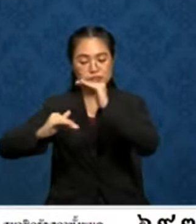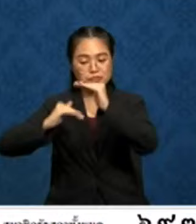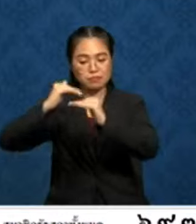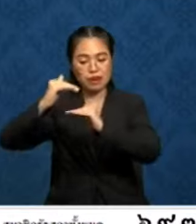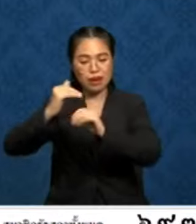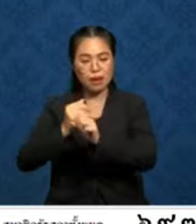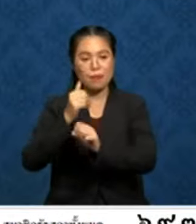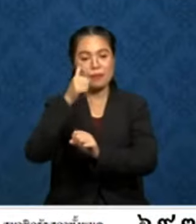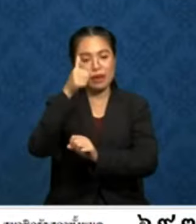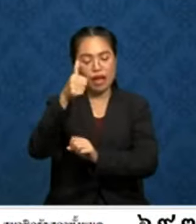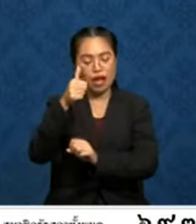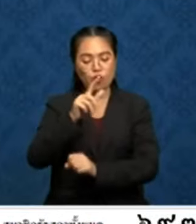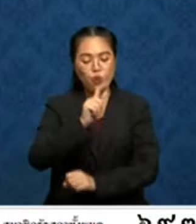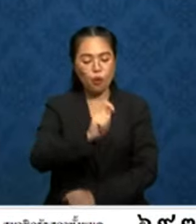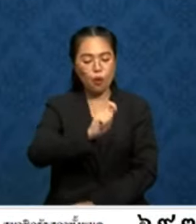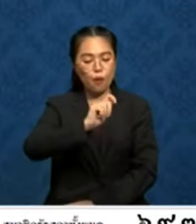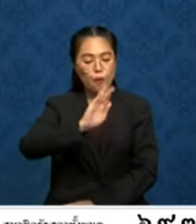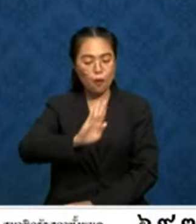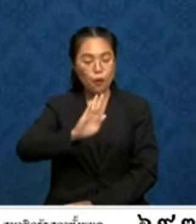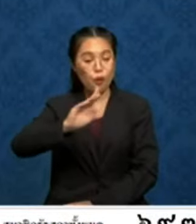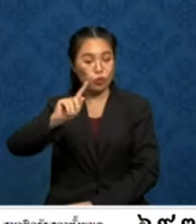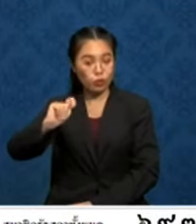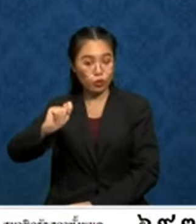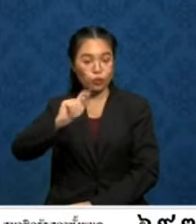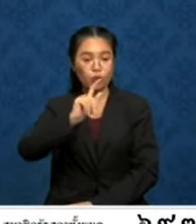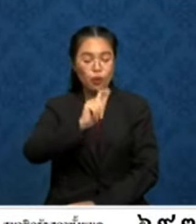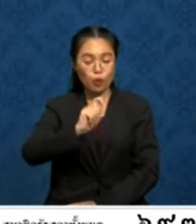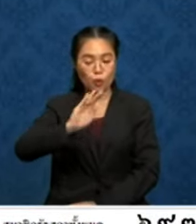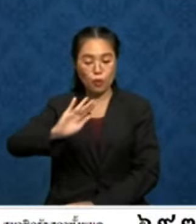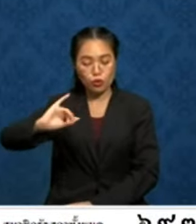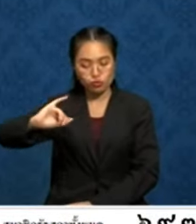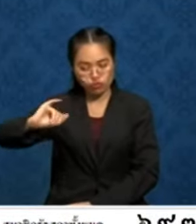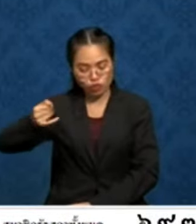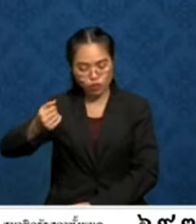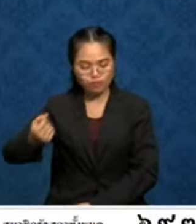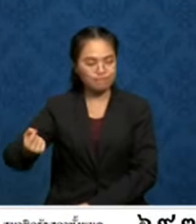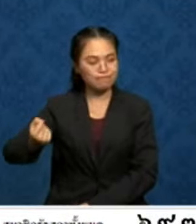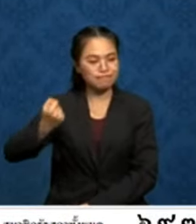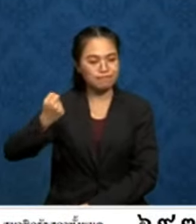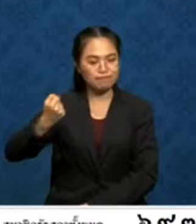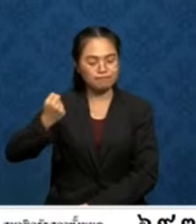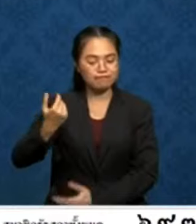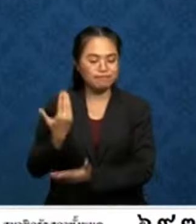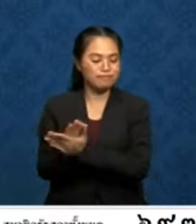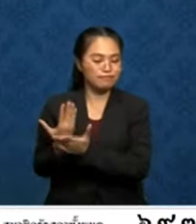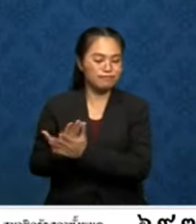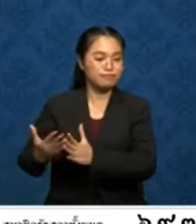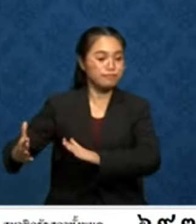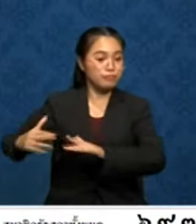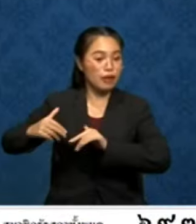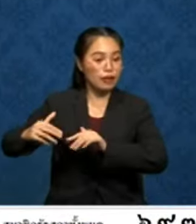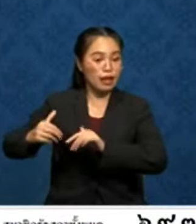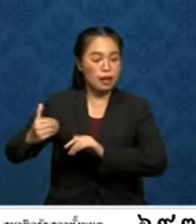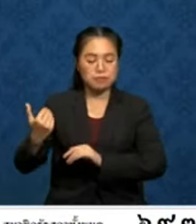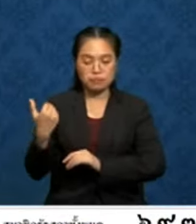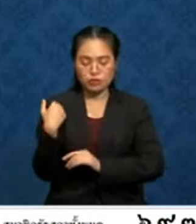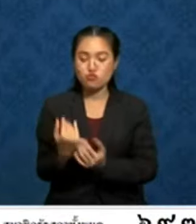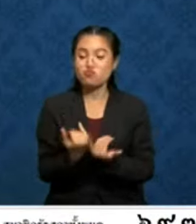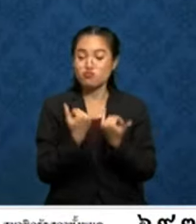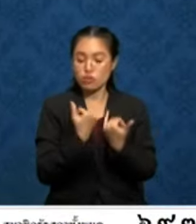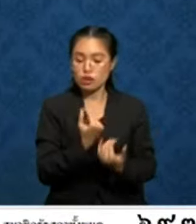ถิ่นต้องเข้มแข็งท้องท้องถิ่นไทยต้องมีรายได้ท่านทานดูนะครับวันนี้วิกฤตน้ำท่วมที่